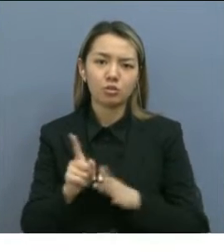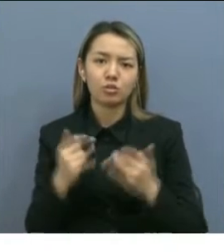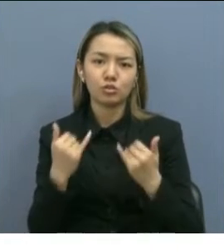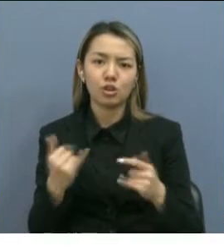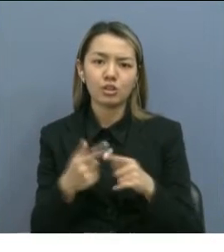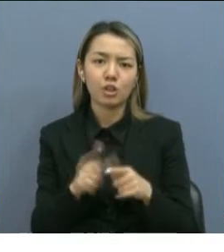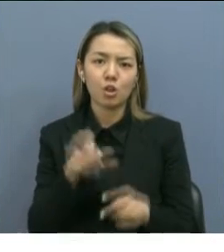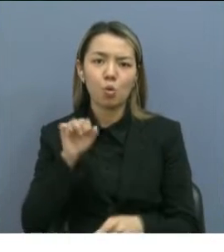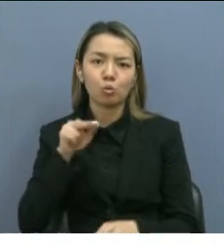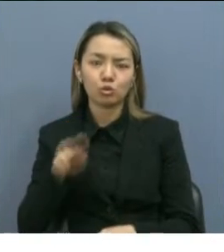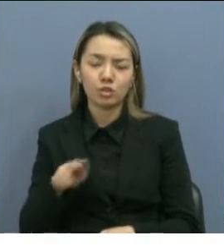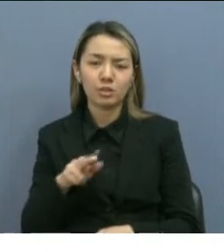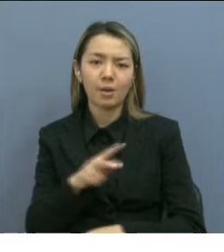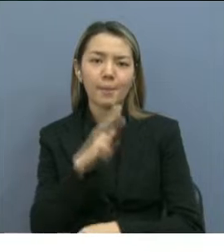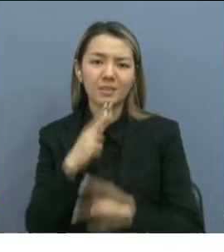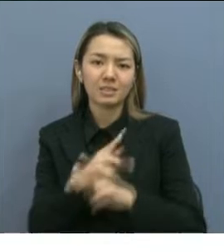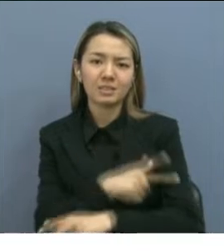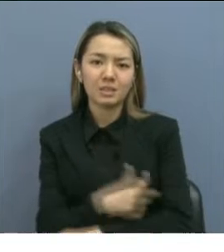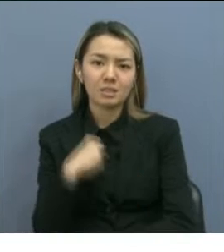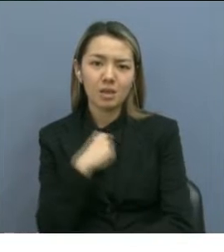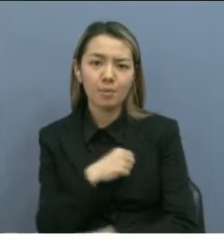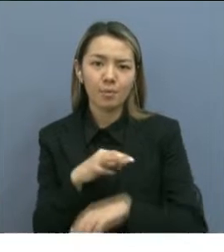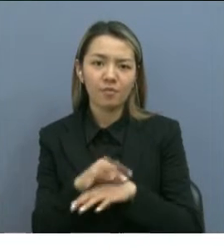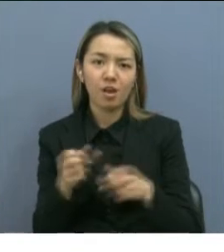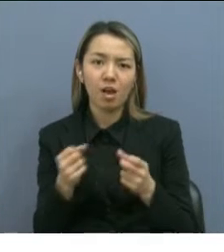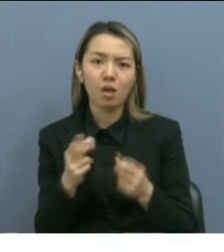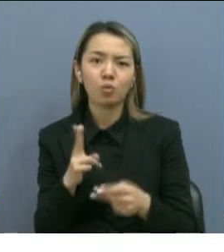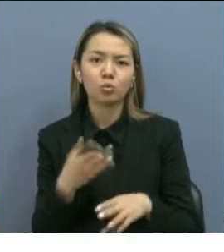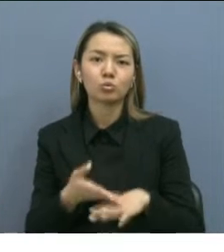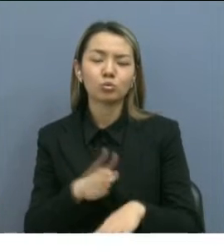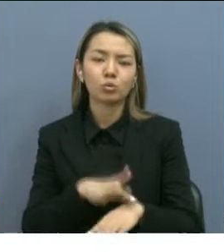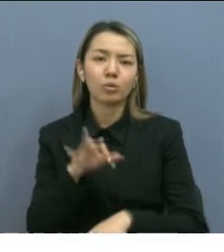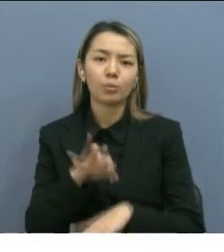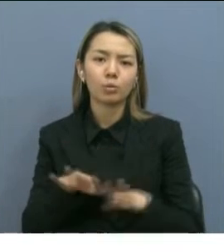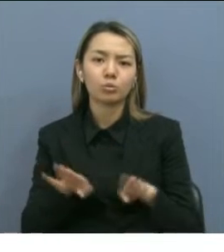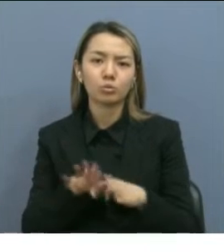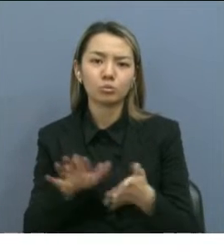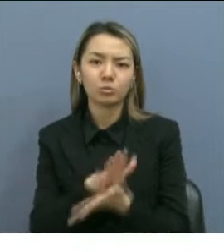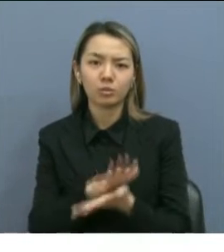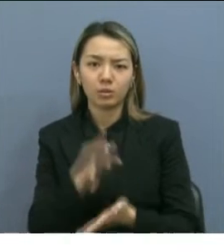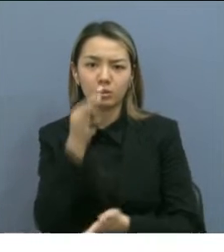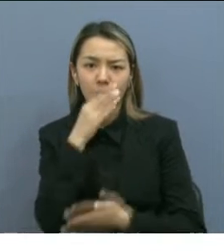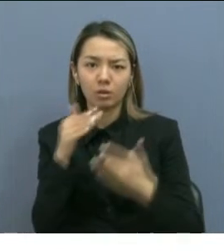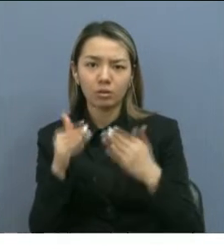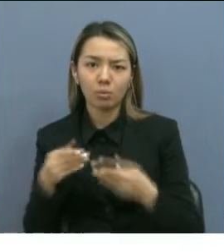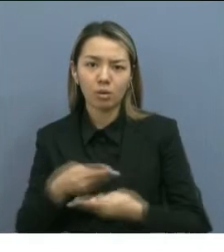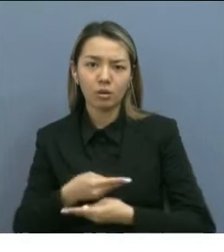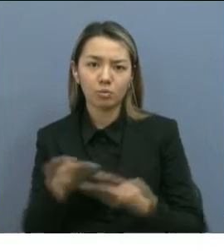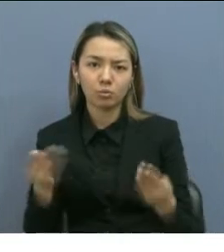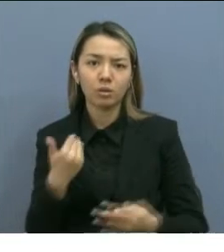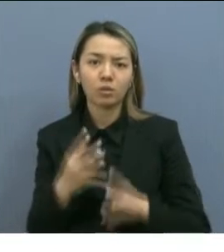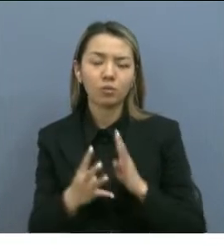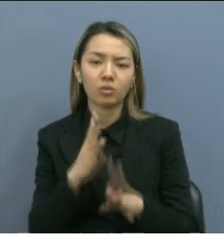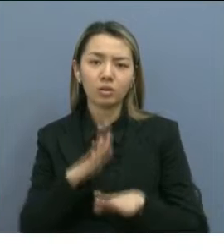Бұл жұмысты учаске деңгейінде медбикелер жүргізеді. Қауіпті санатқа жататын азаматтарға да тегін дәрілер үйлеріне жеткізіледі. Олардың